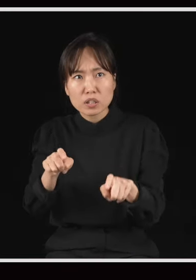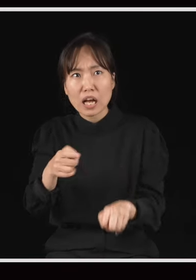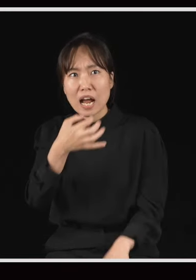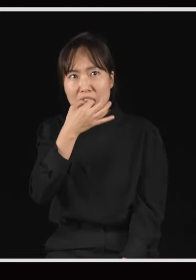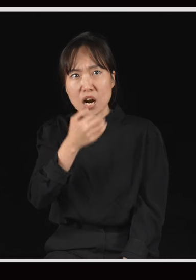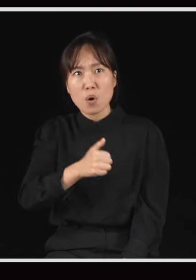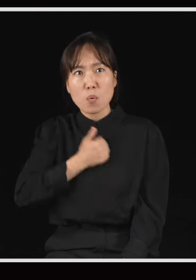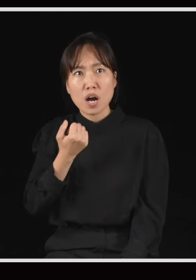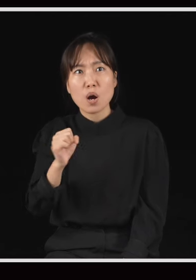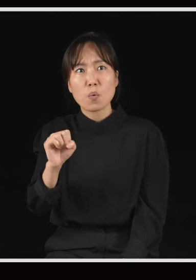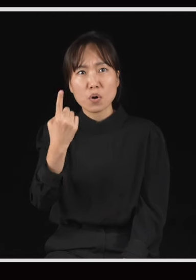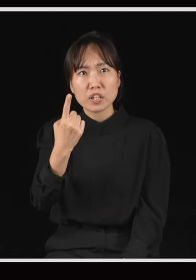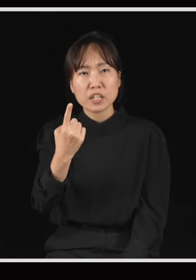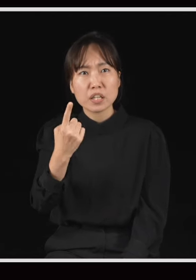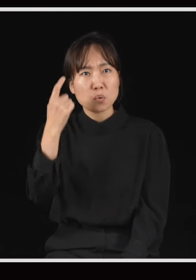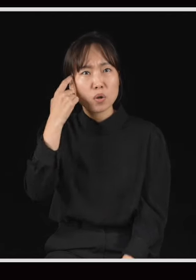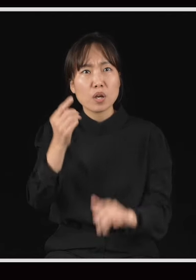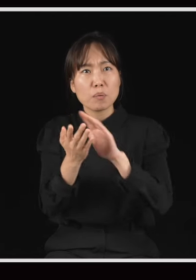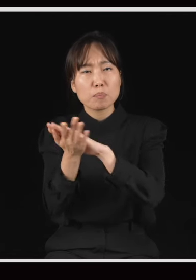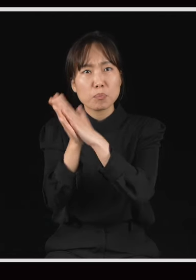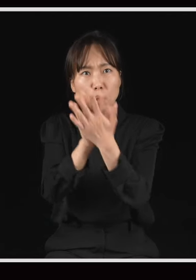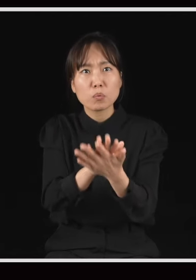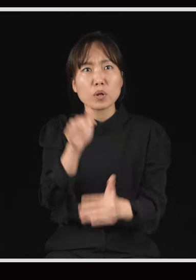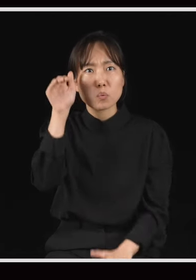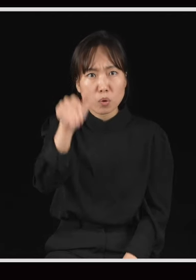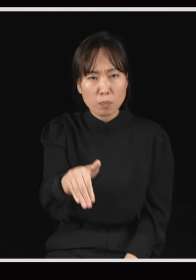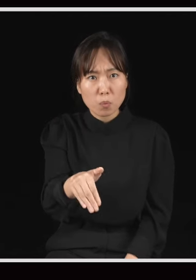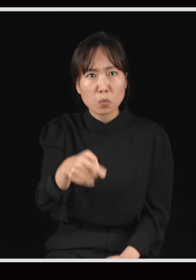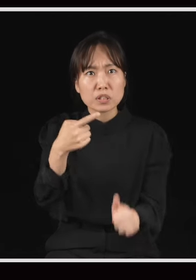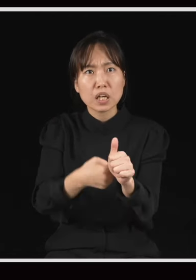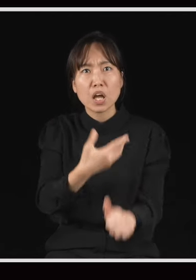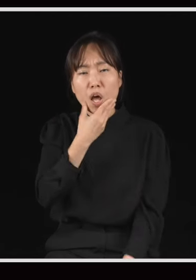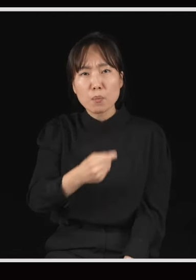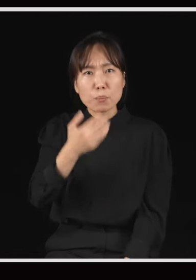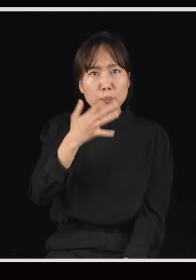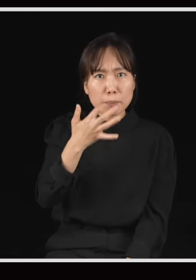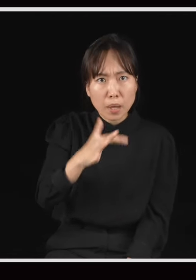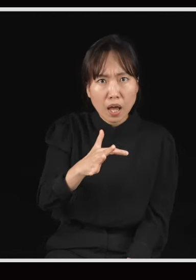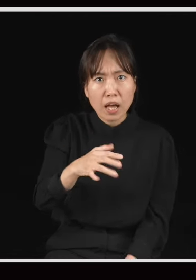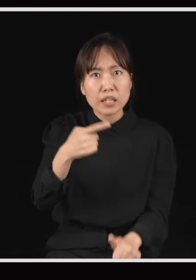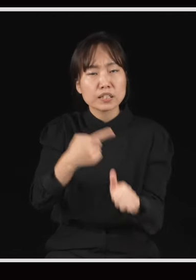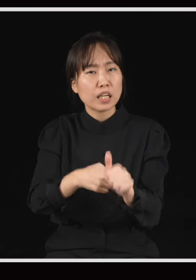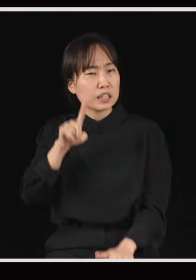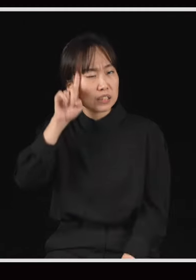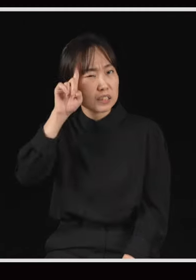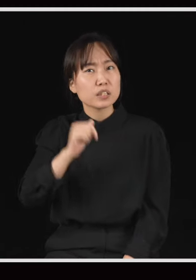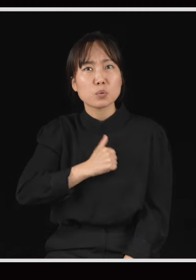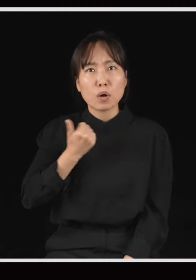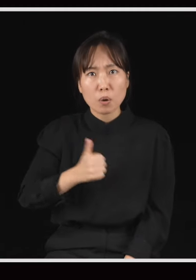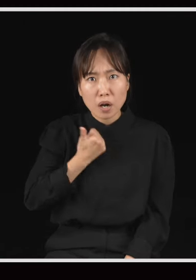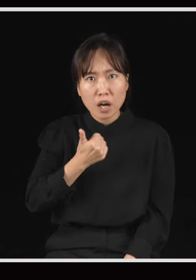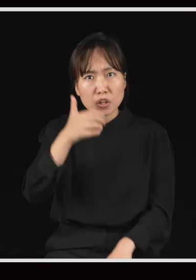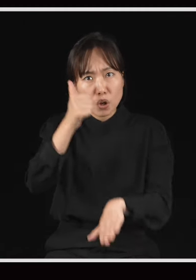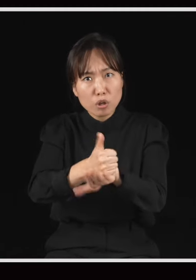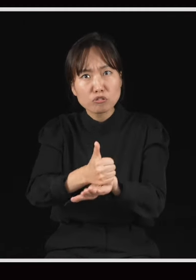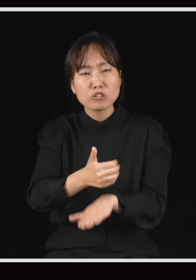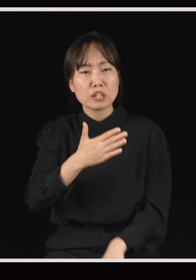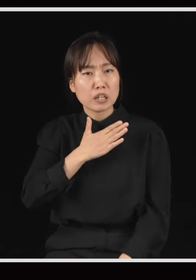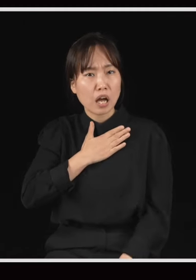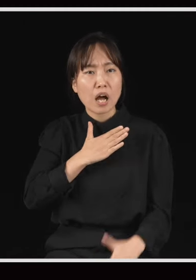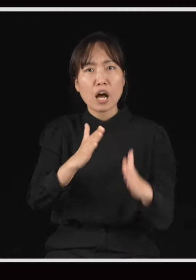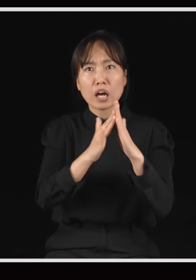연결성의 변화까지 탐진치가 가져오게 되고 결국에 더 큰 결핍감과 고통을 야기하게 되고